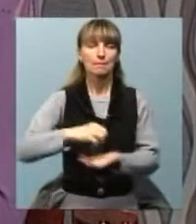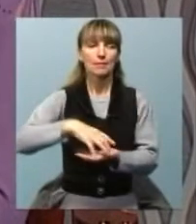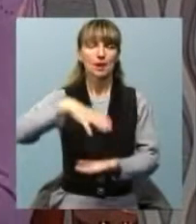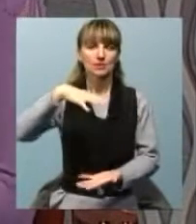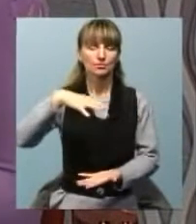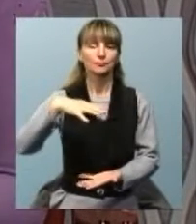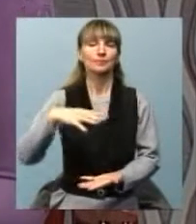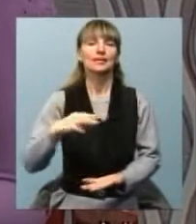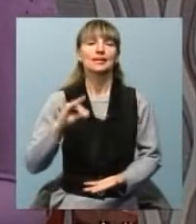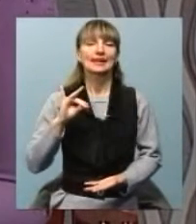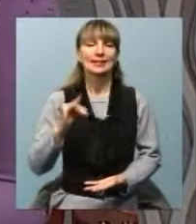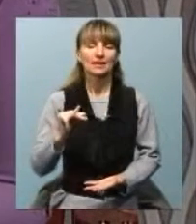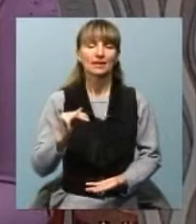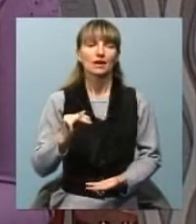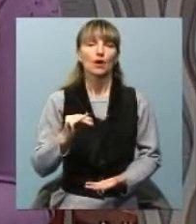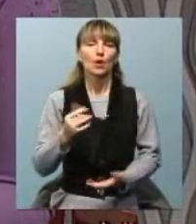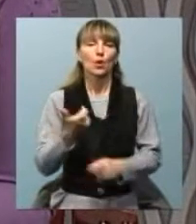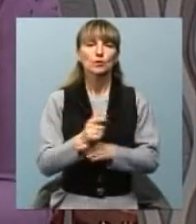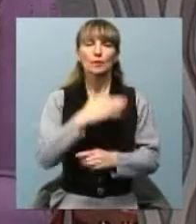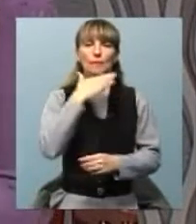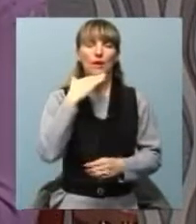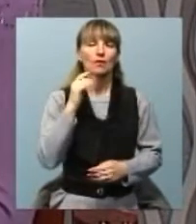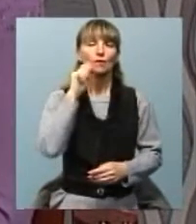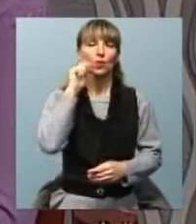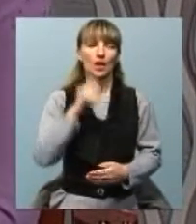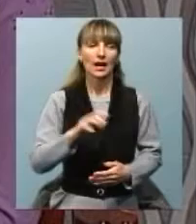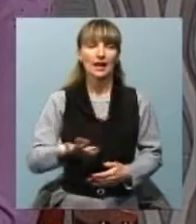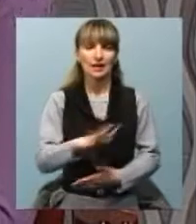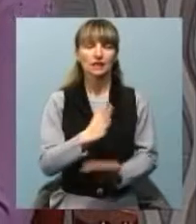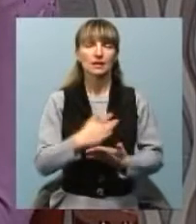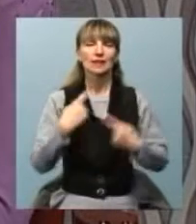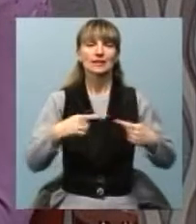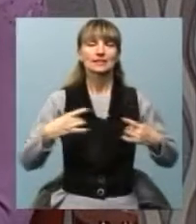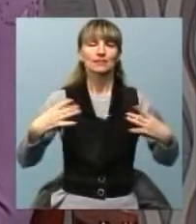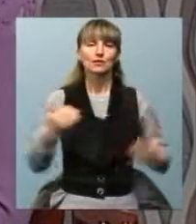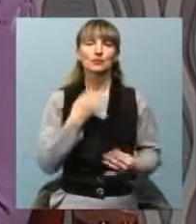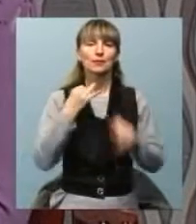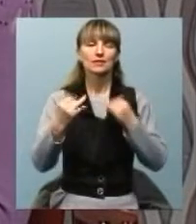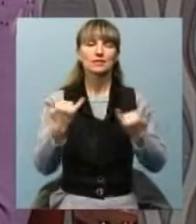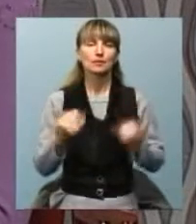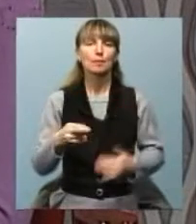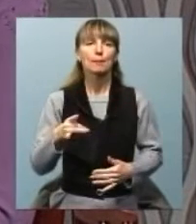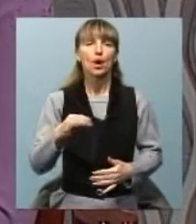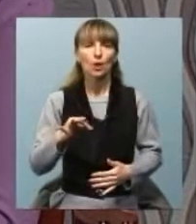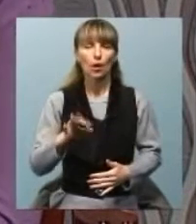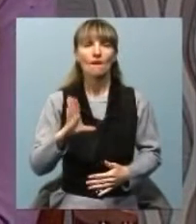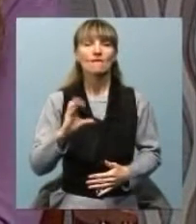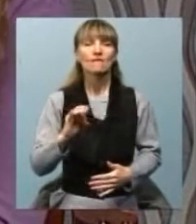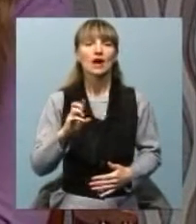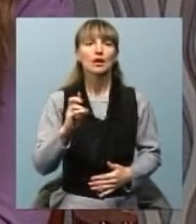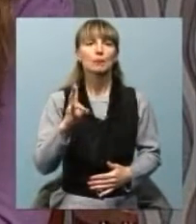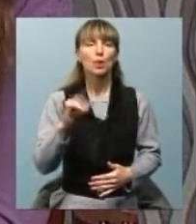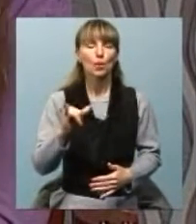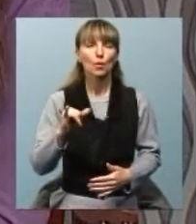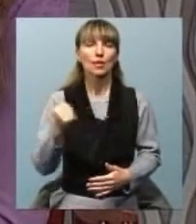велике-велике свято. Ну і попри те, що дуже багато в Україні існує різних-різних свят, хочеться поговорити сьогодні саме про вербну